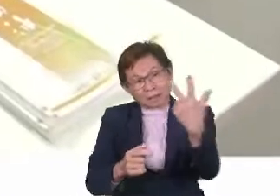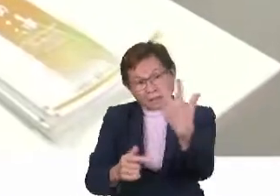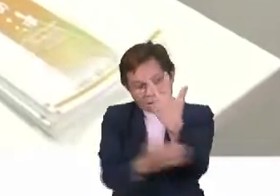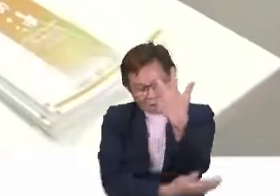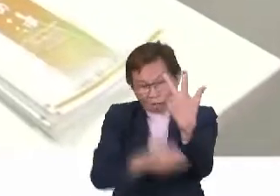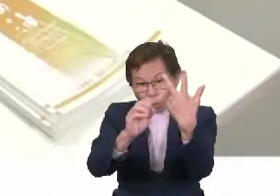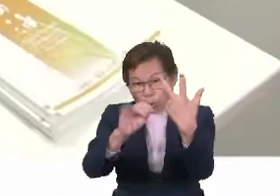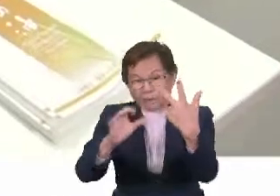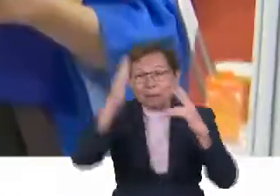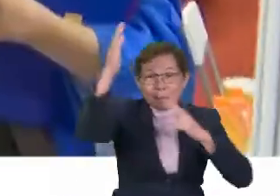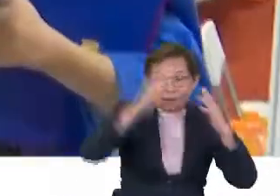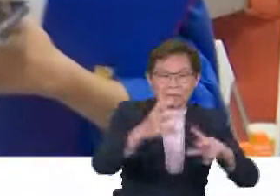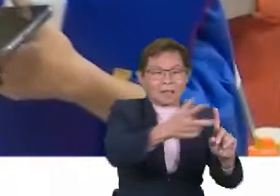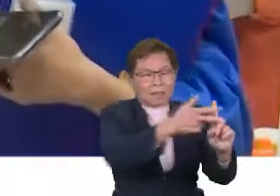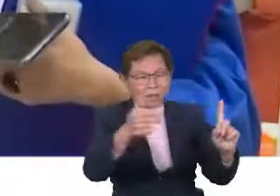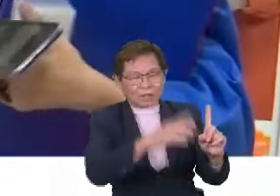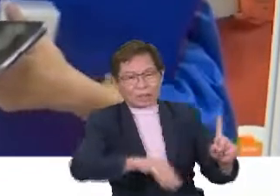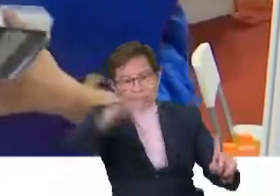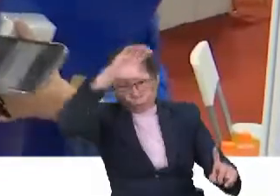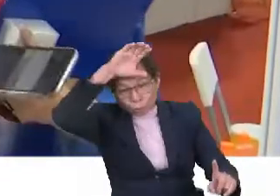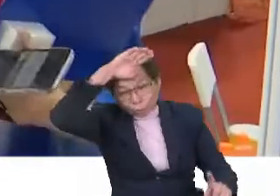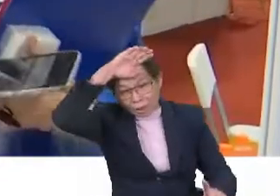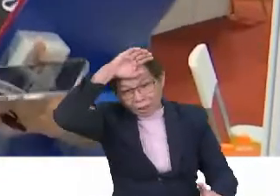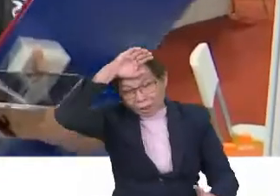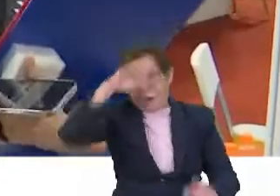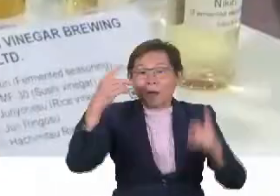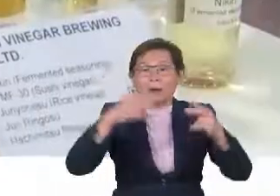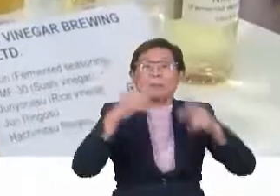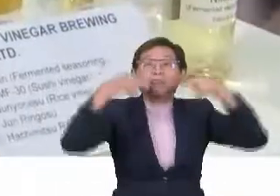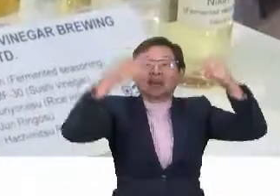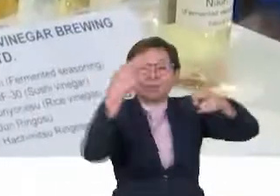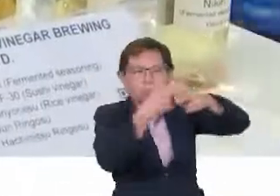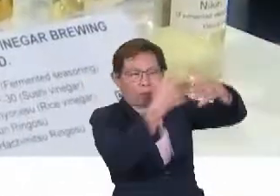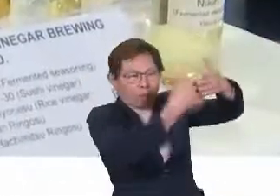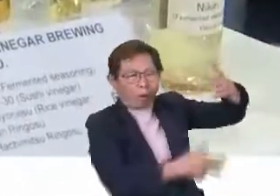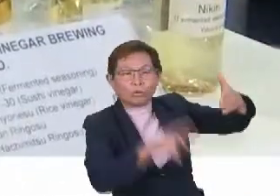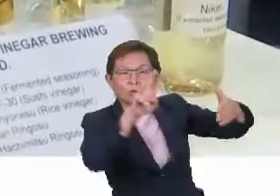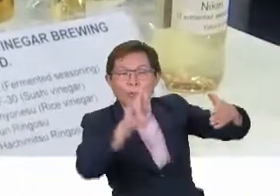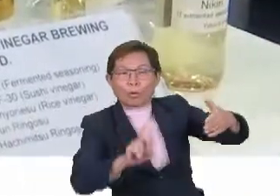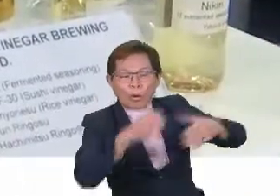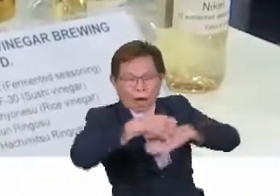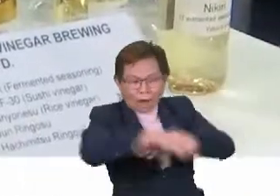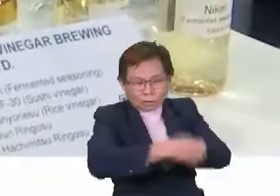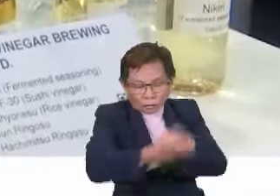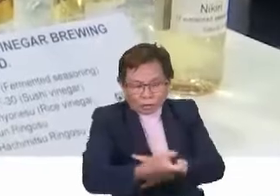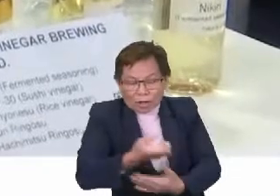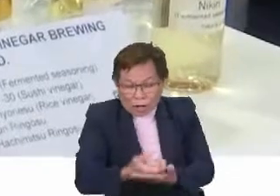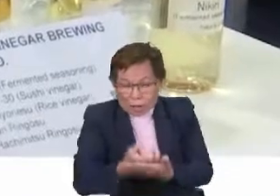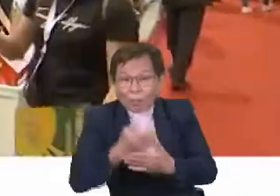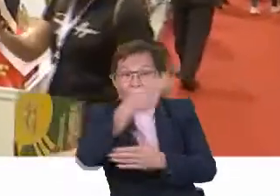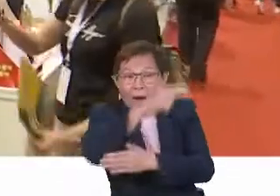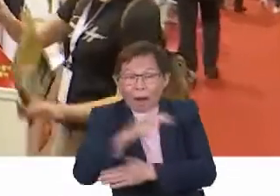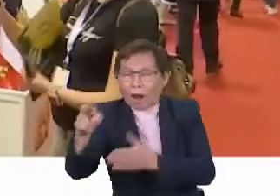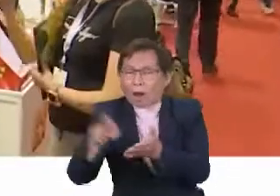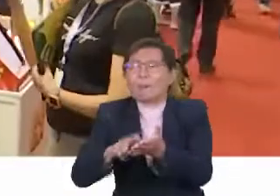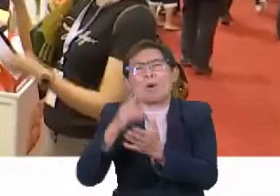oac yaitu Malaysia Indonesia dan turkie berjaya terus narai 20 pengeksport produk icon mie halal laporan